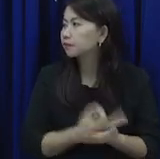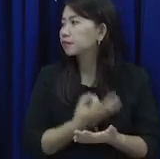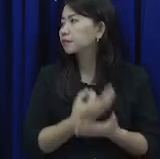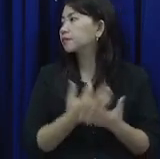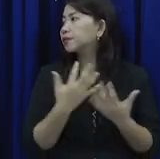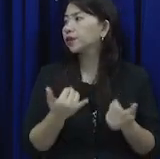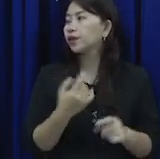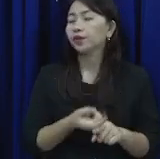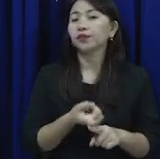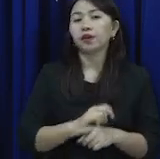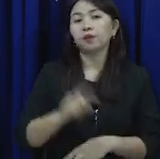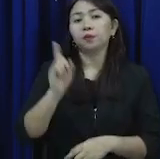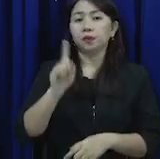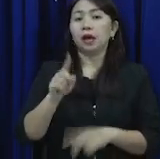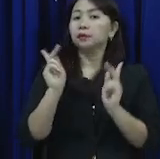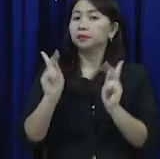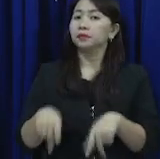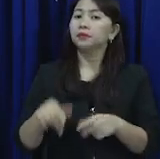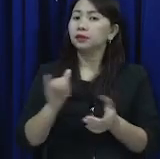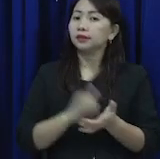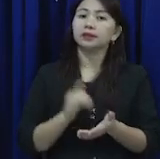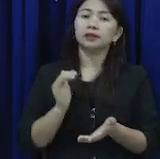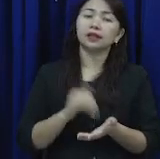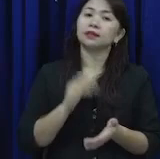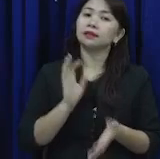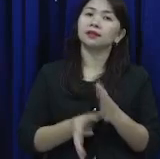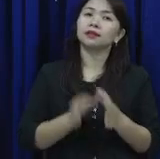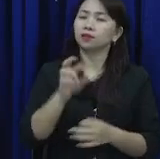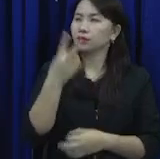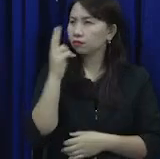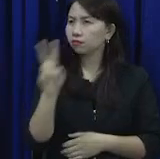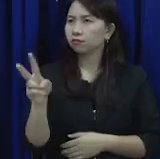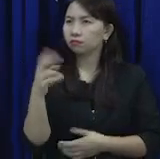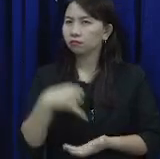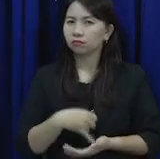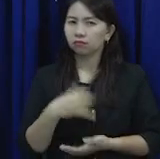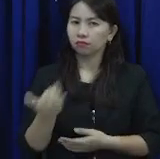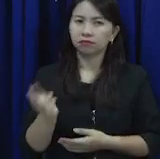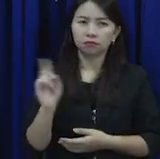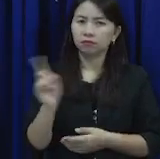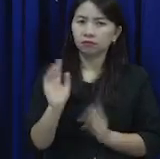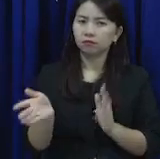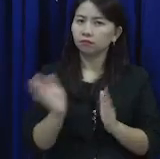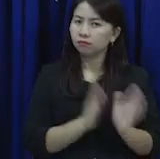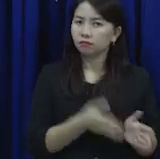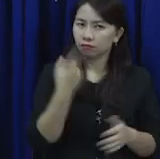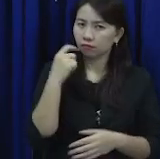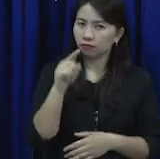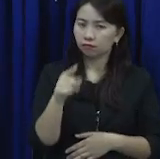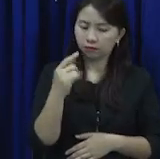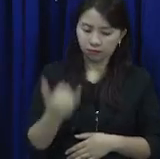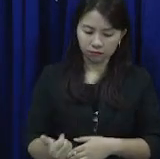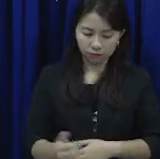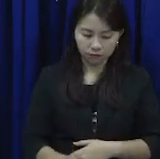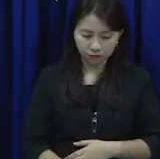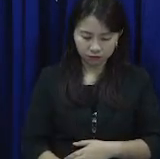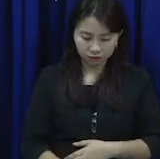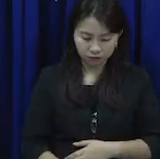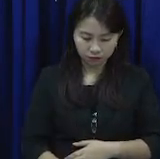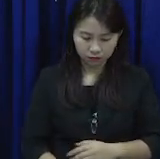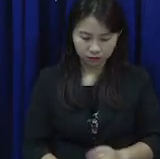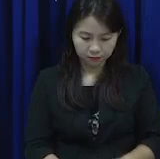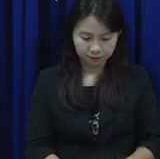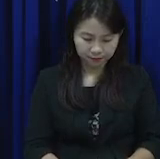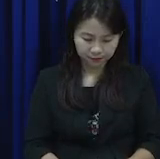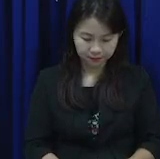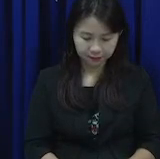coming from a person na kung titingnan mo parang ano bang plano nito Yeah di ba